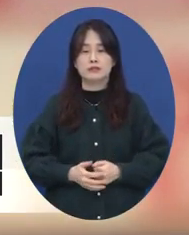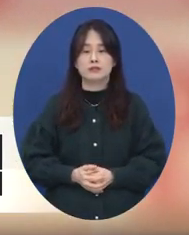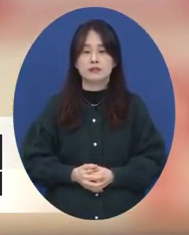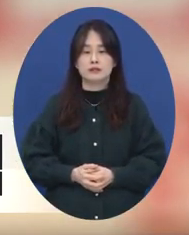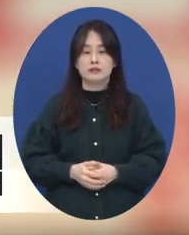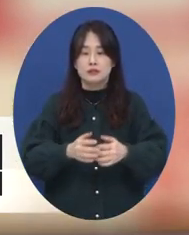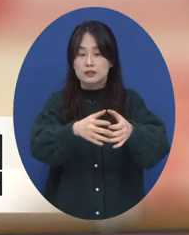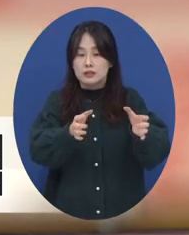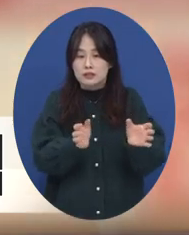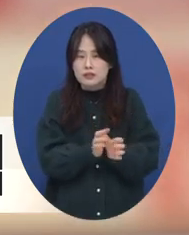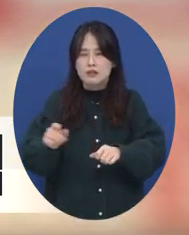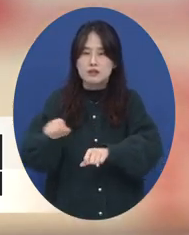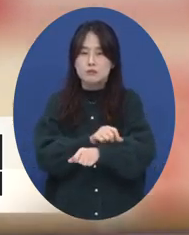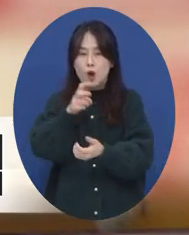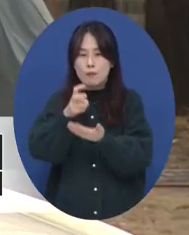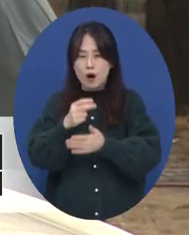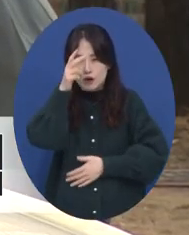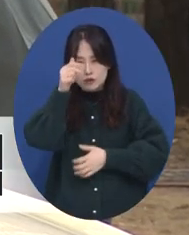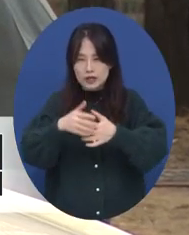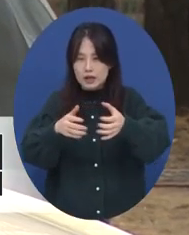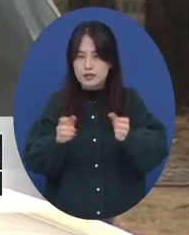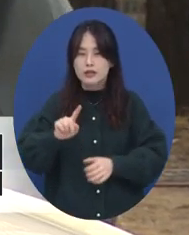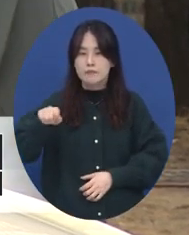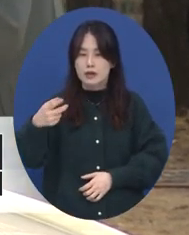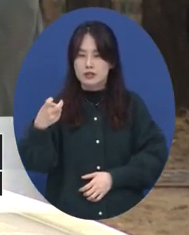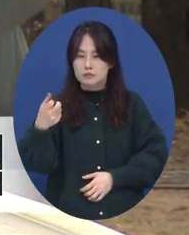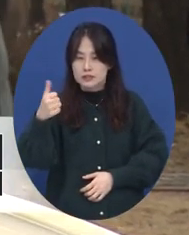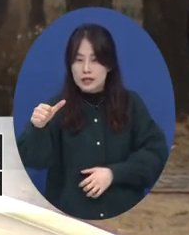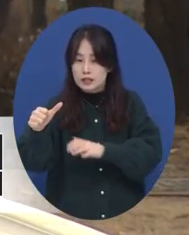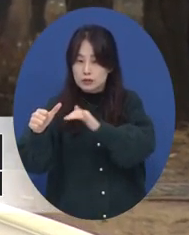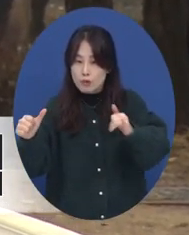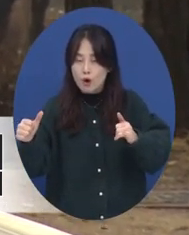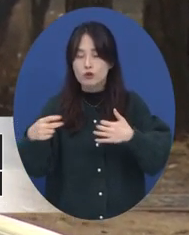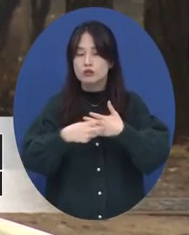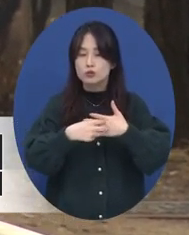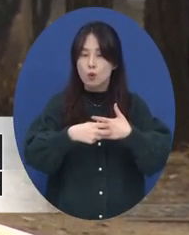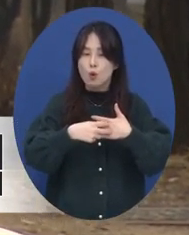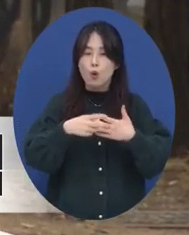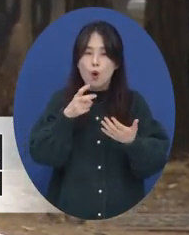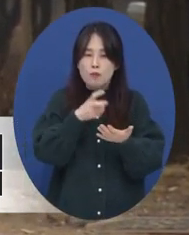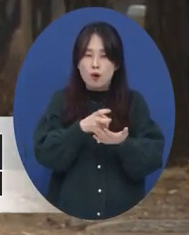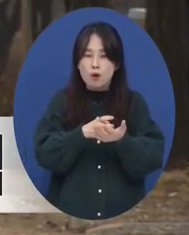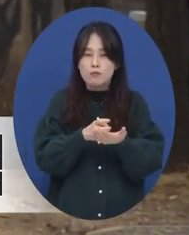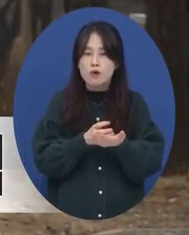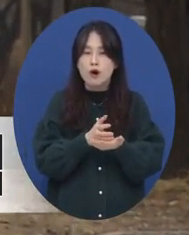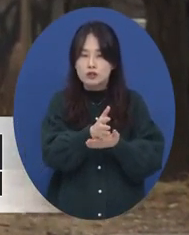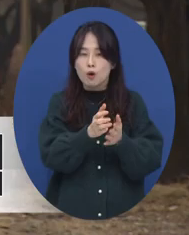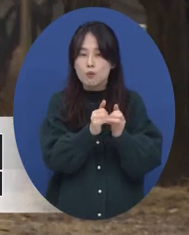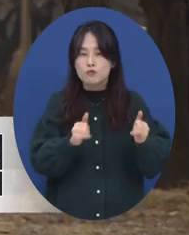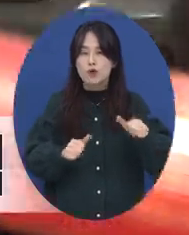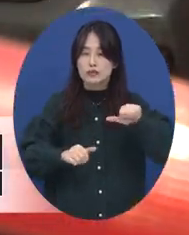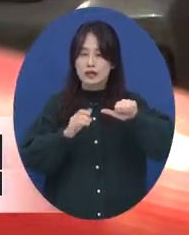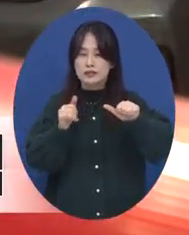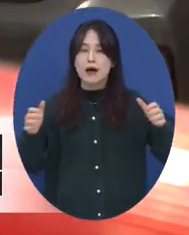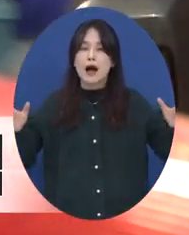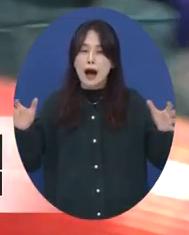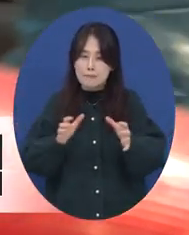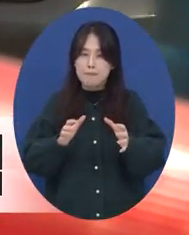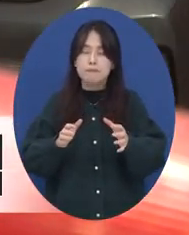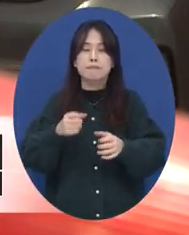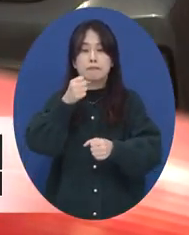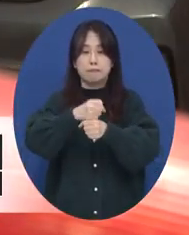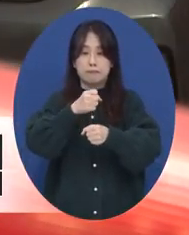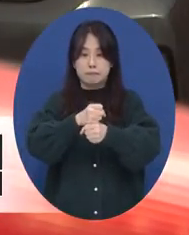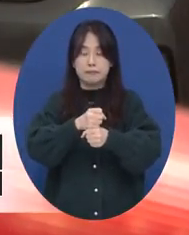방역 찌 원단은 특별사법경찰 딴 백숙의 5명과 의료 와 방역 법률 등 분야별 전문가 5명으로 구성돼